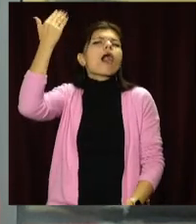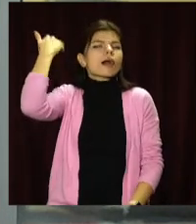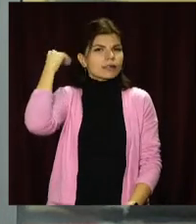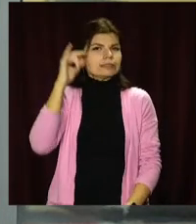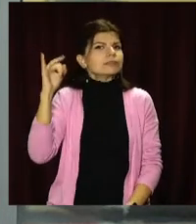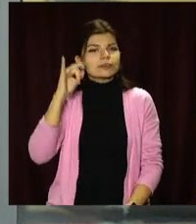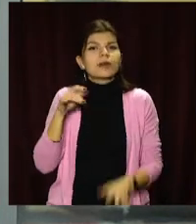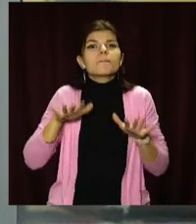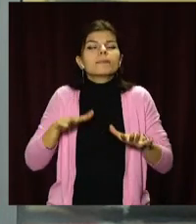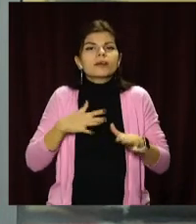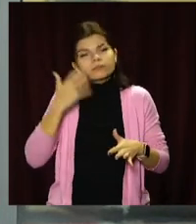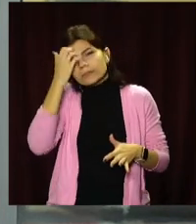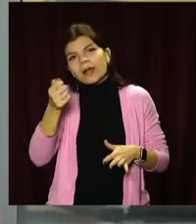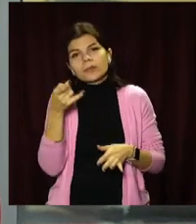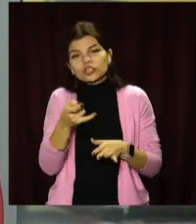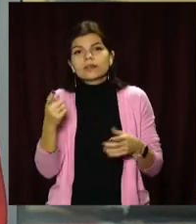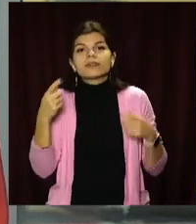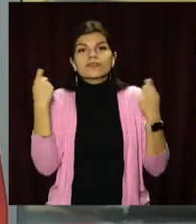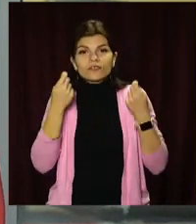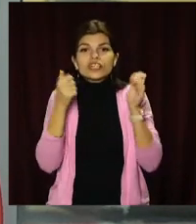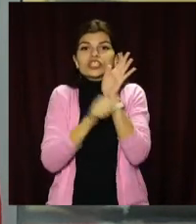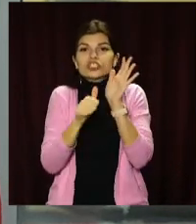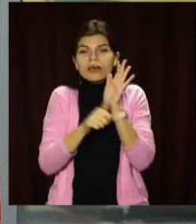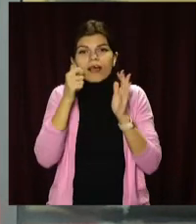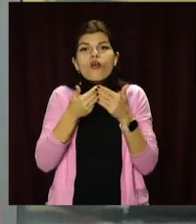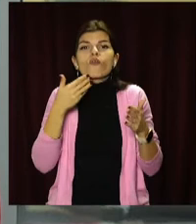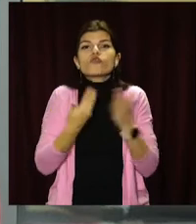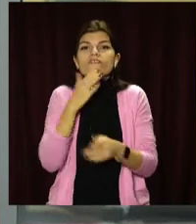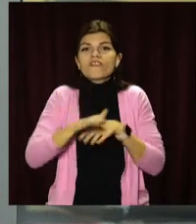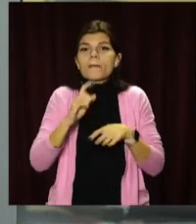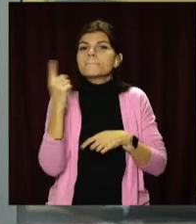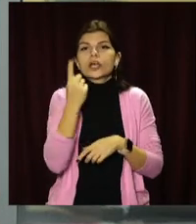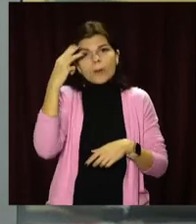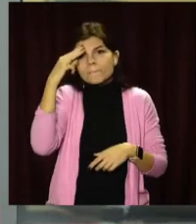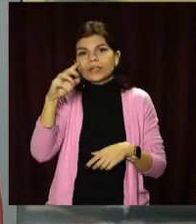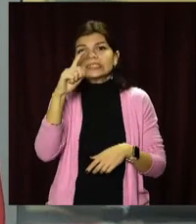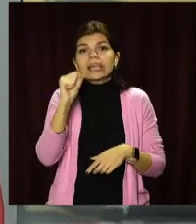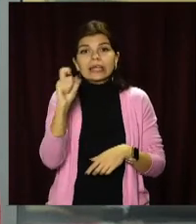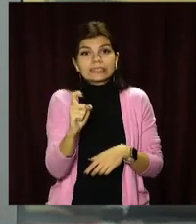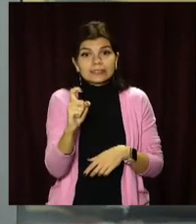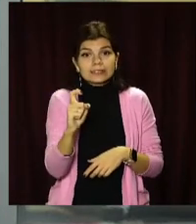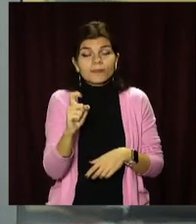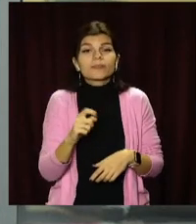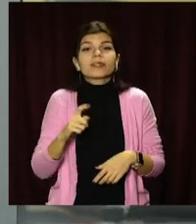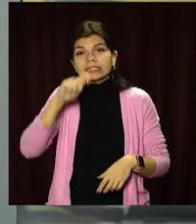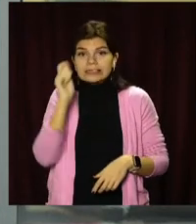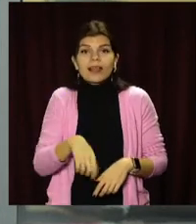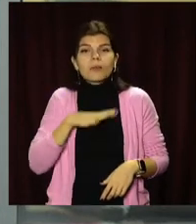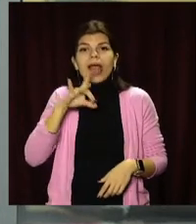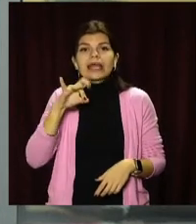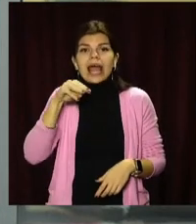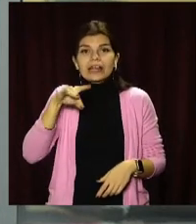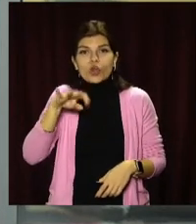місцеві автолюбителі відсвяткували 60-й ювілей від дня випуску першої моделі ЗАЗ. Стартував ретропробіг